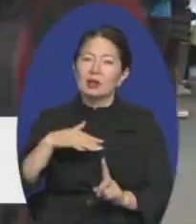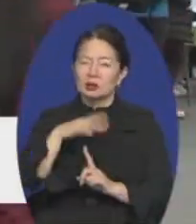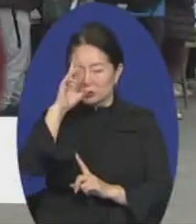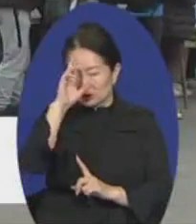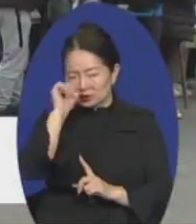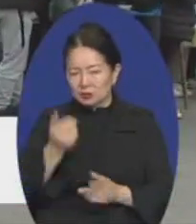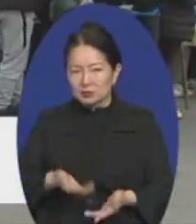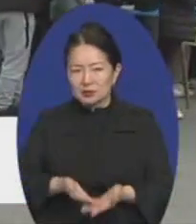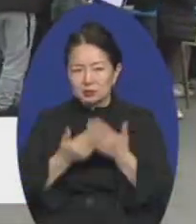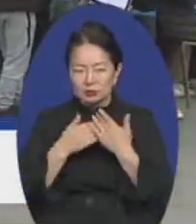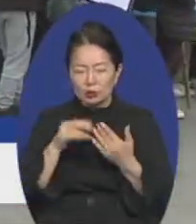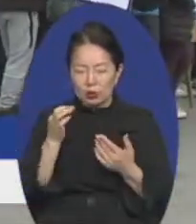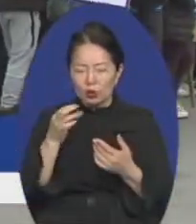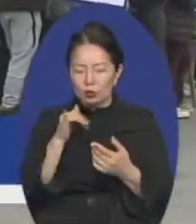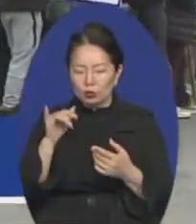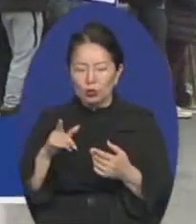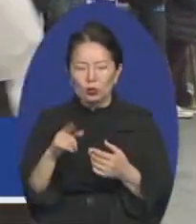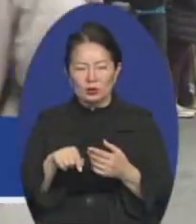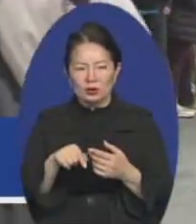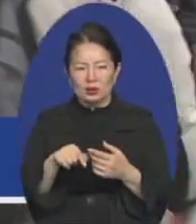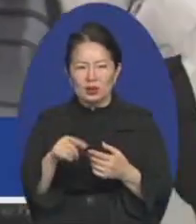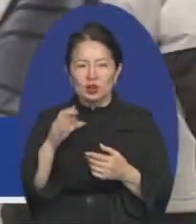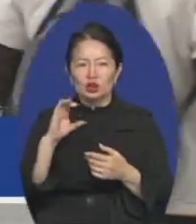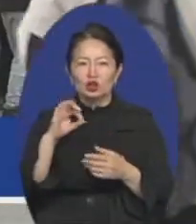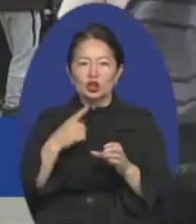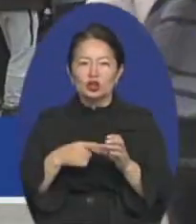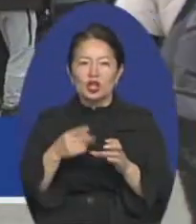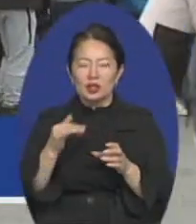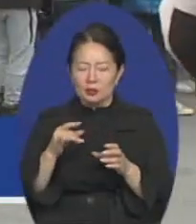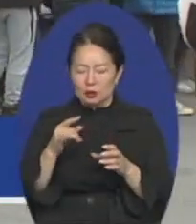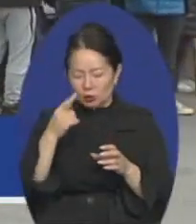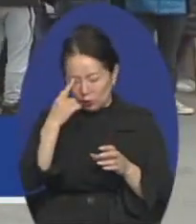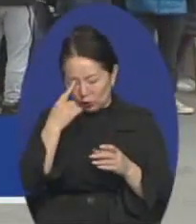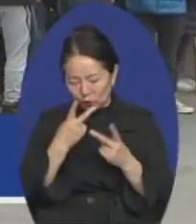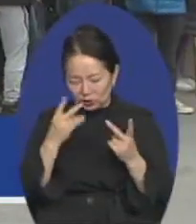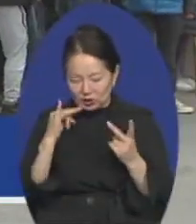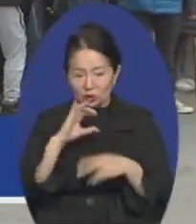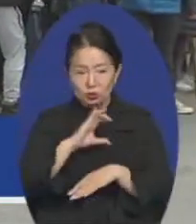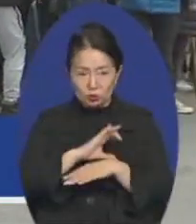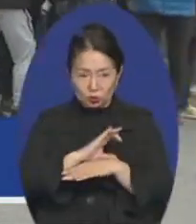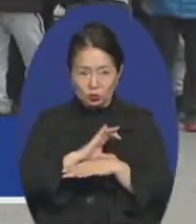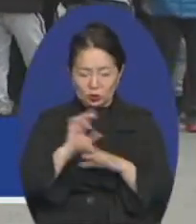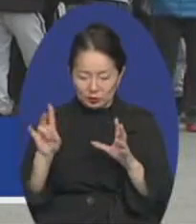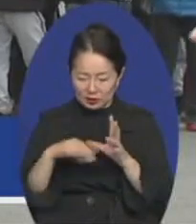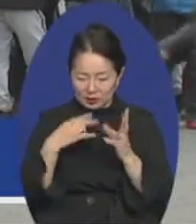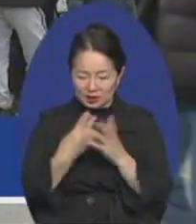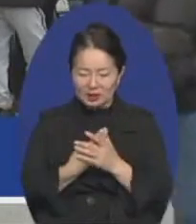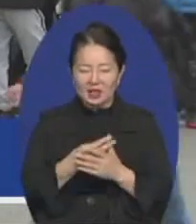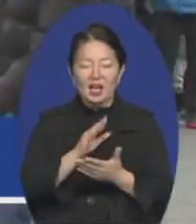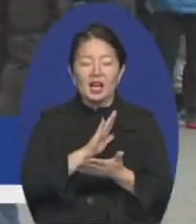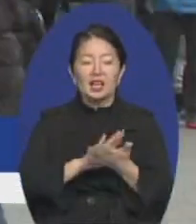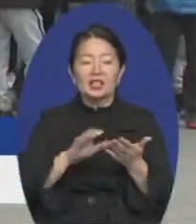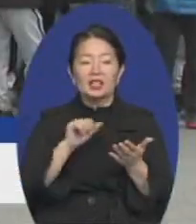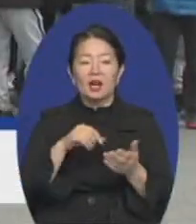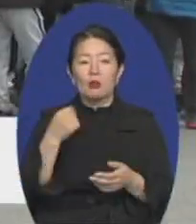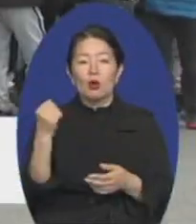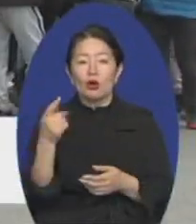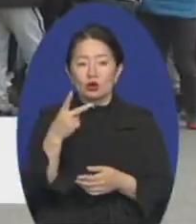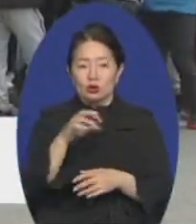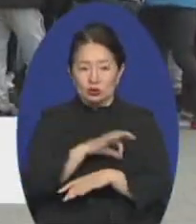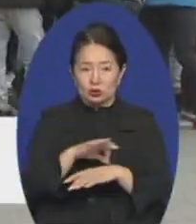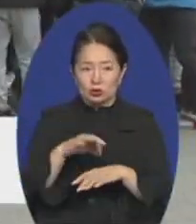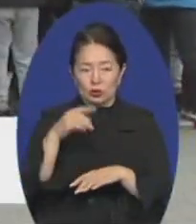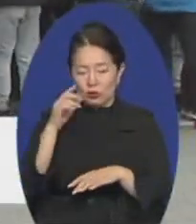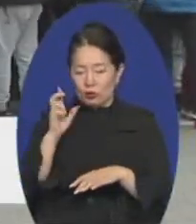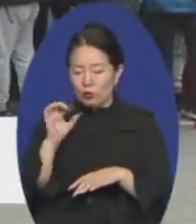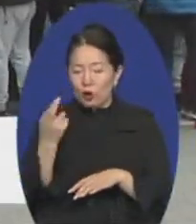Багшны амны дэмжлэгтэйгээр богд уулын тархан цаасны газар Социал Демократ клуб Монголын үндэсний их сургууль нэгдээд энэ Clean Up 2 төслийн хүрээнд өнөөдөр богд